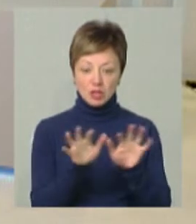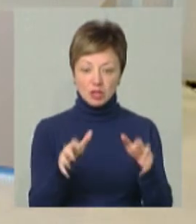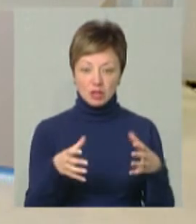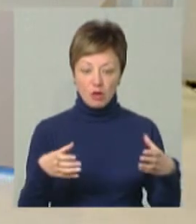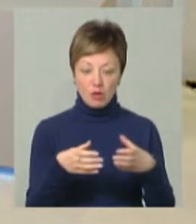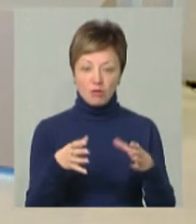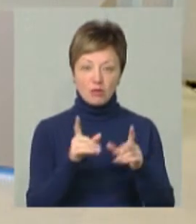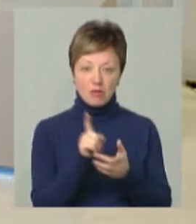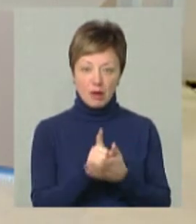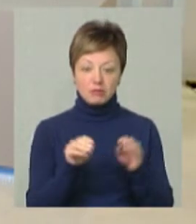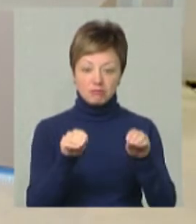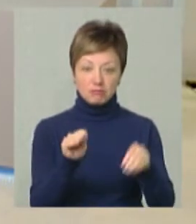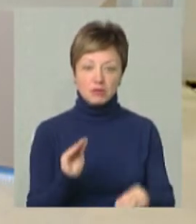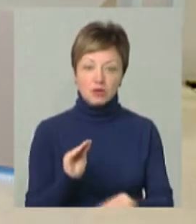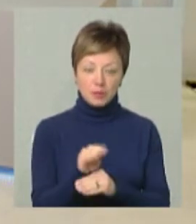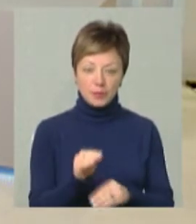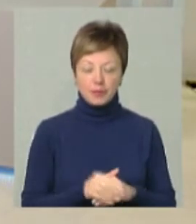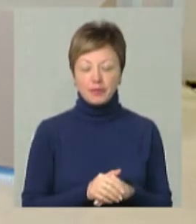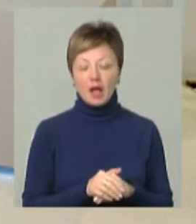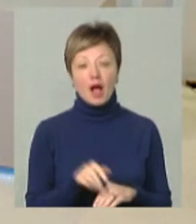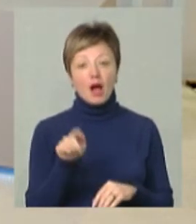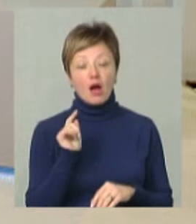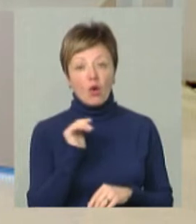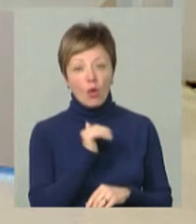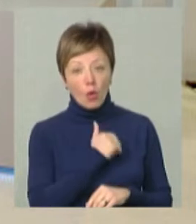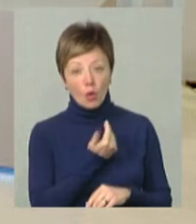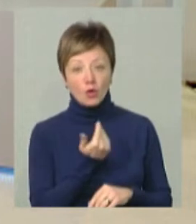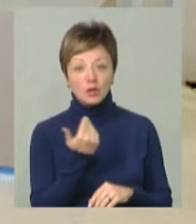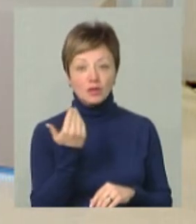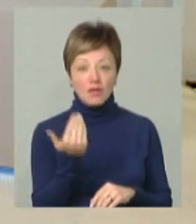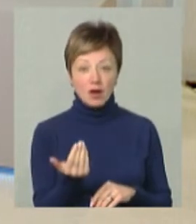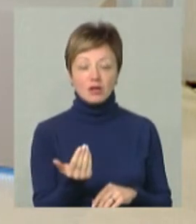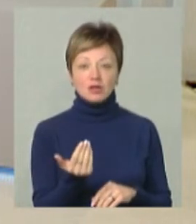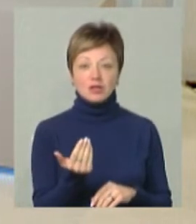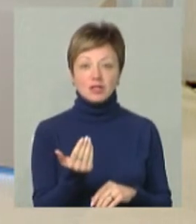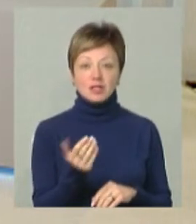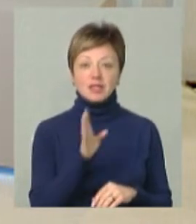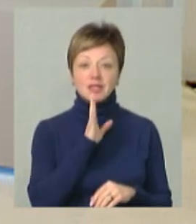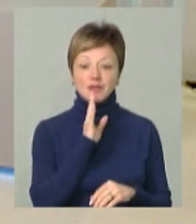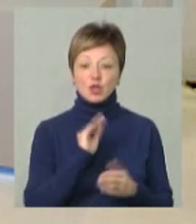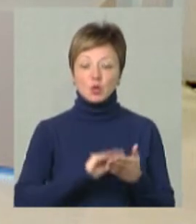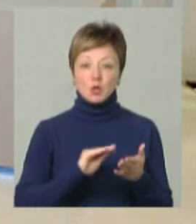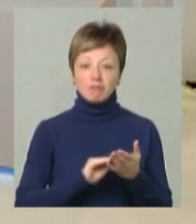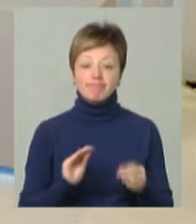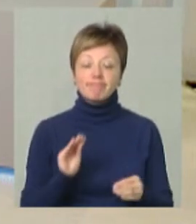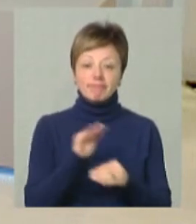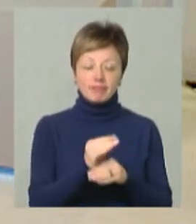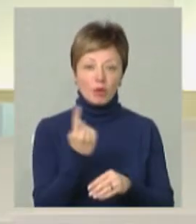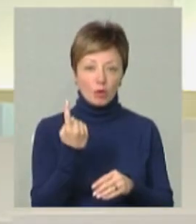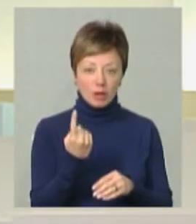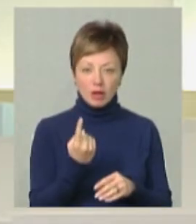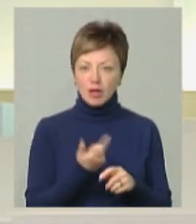ми маємо досадити. І, але тут хочеться до вашої журналістки додати один момент. Це